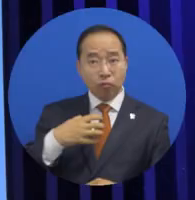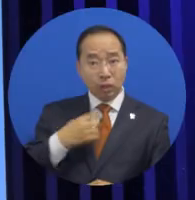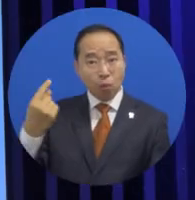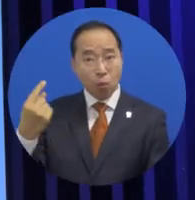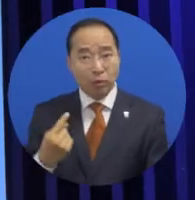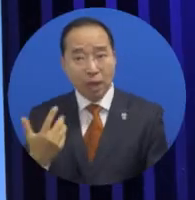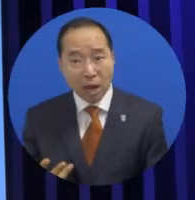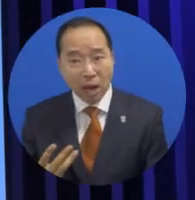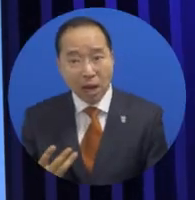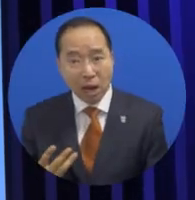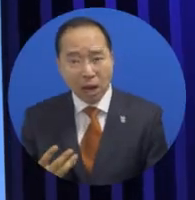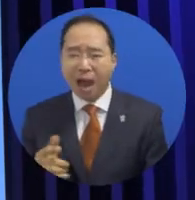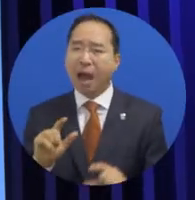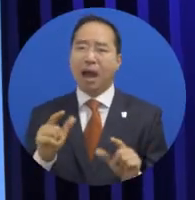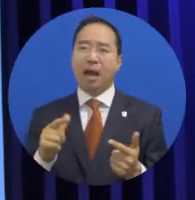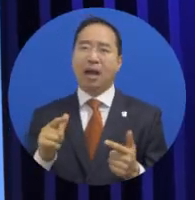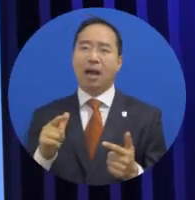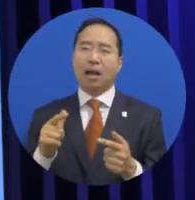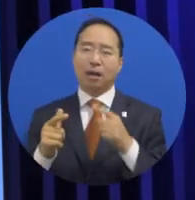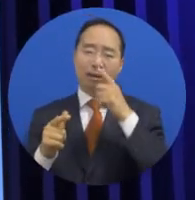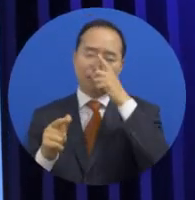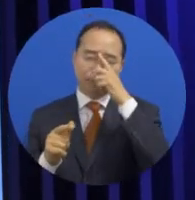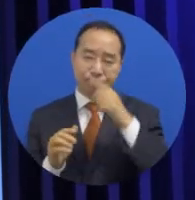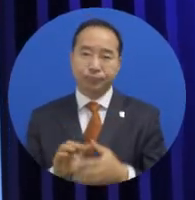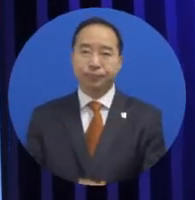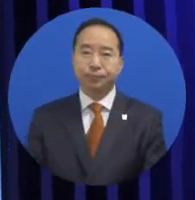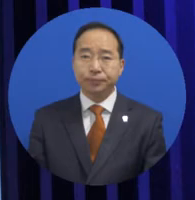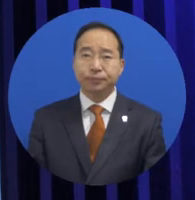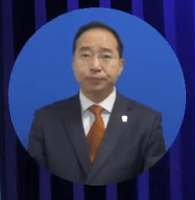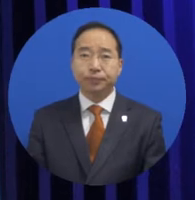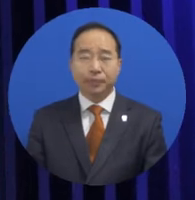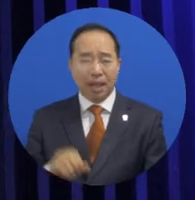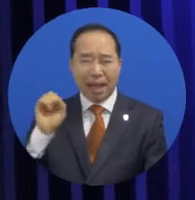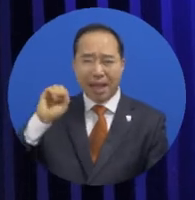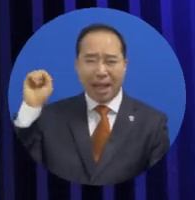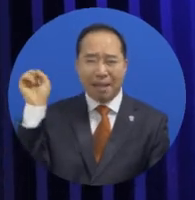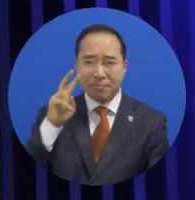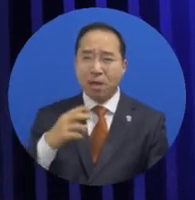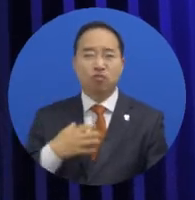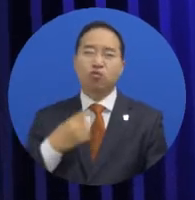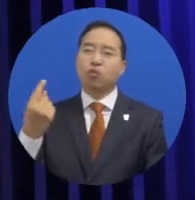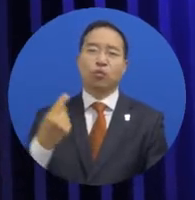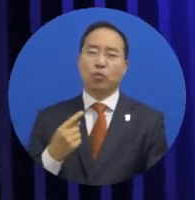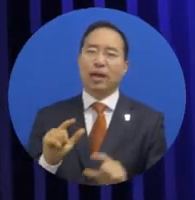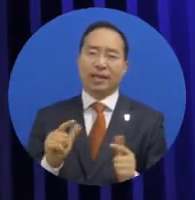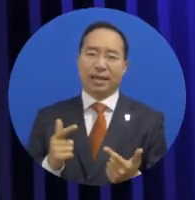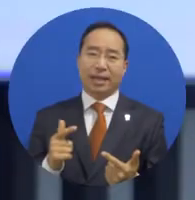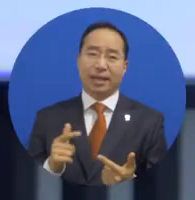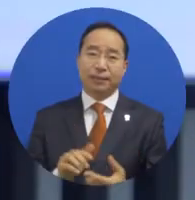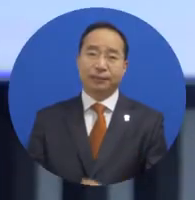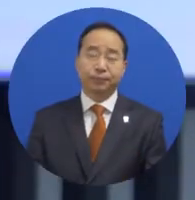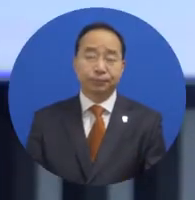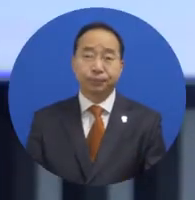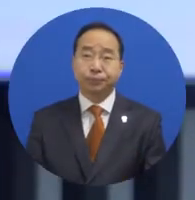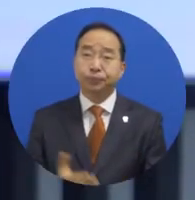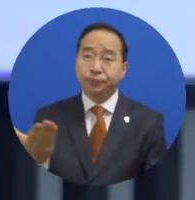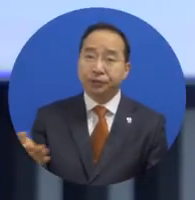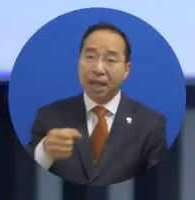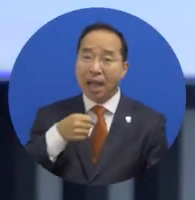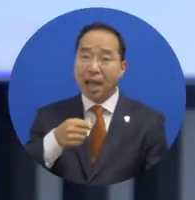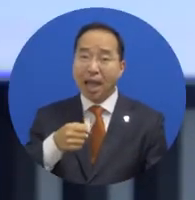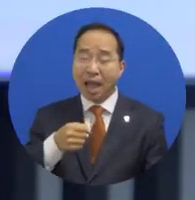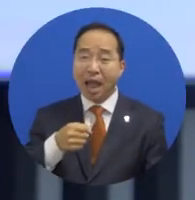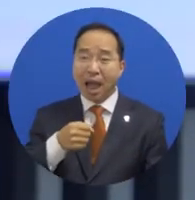아니요. 전혀 하루아침에 아무도 모르는 사이에 갑자기 오는 건 위기가 아닙니다. 네, 근데